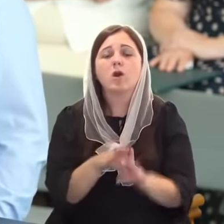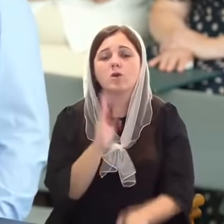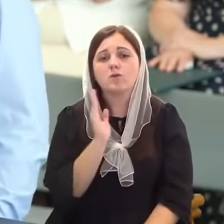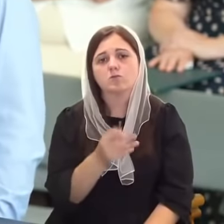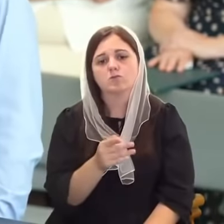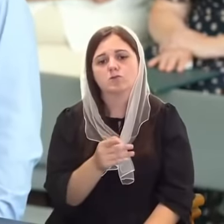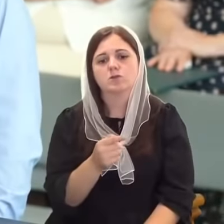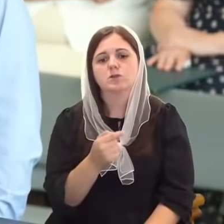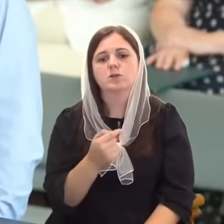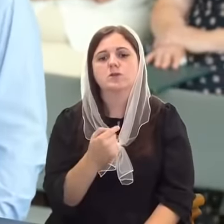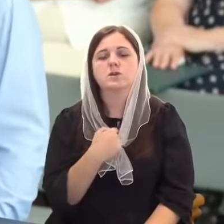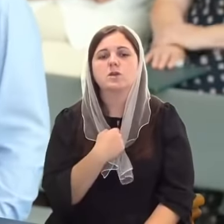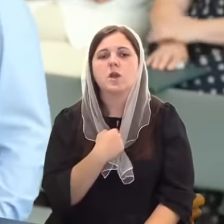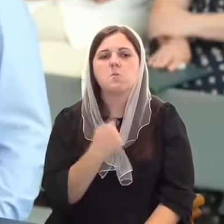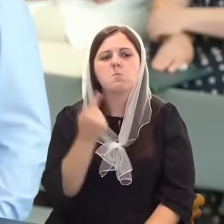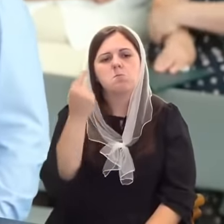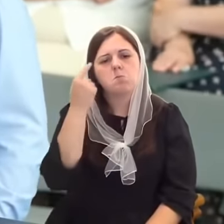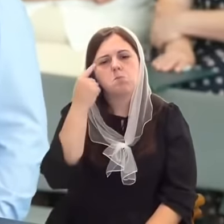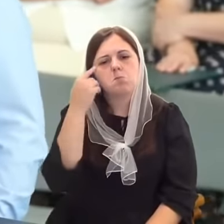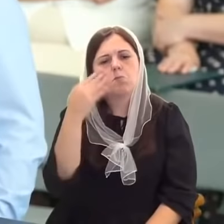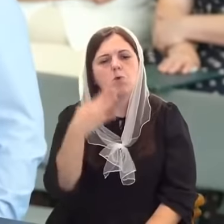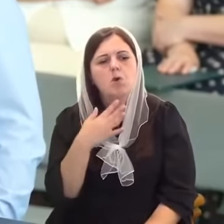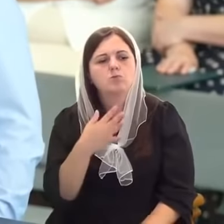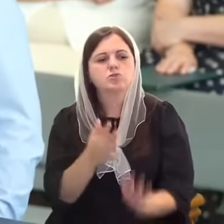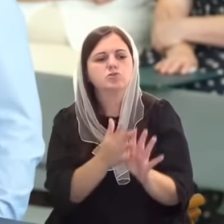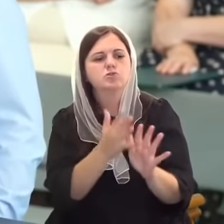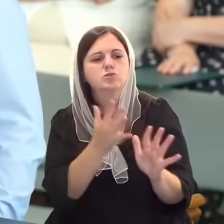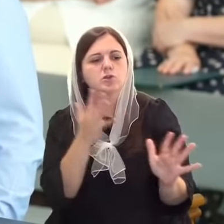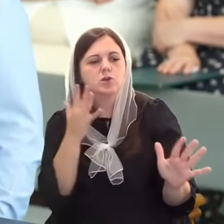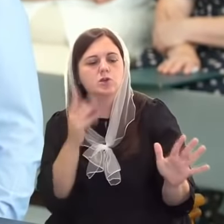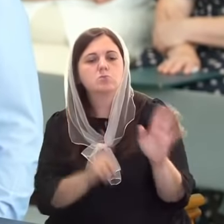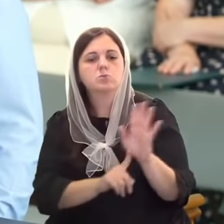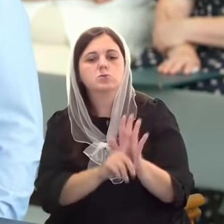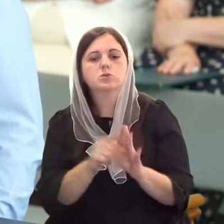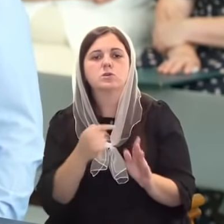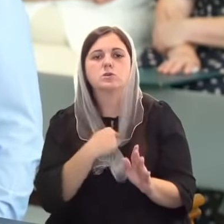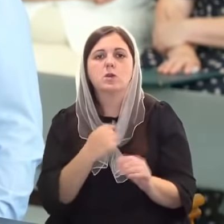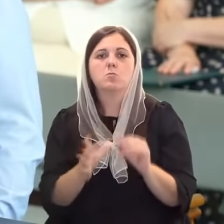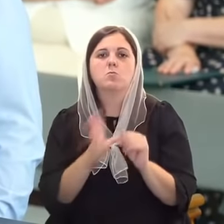так кругом, пошла очередь, я был самый последний.